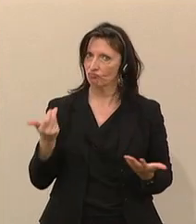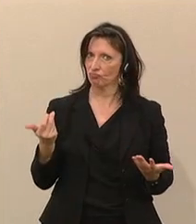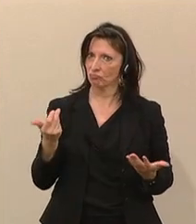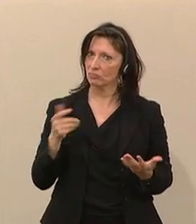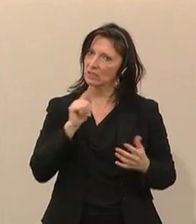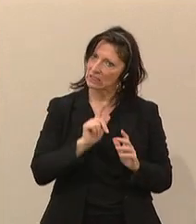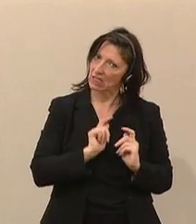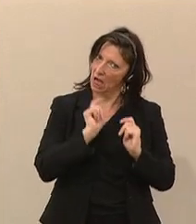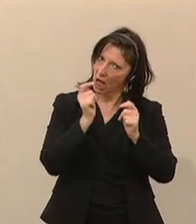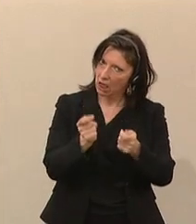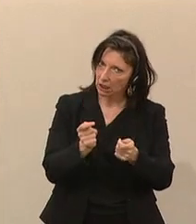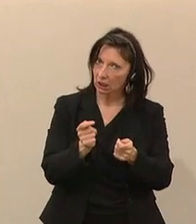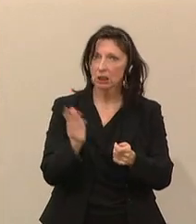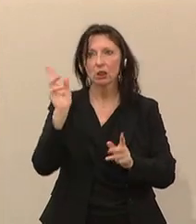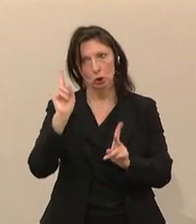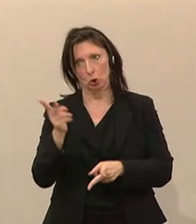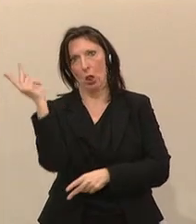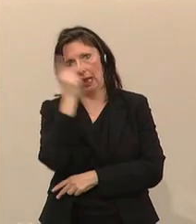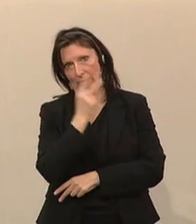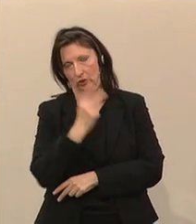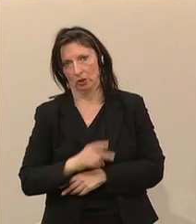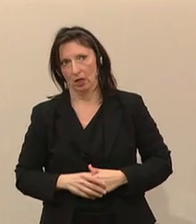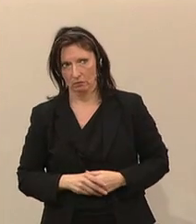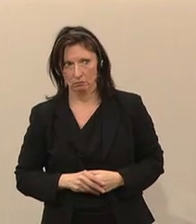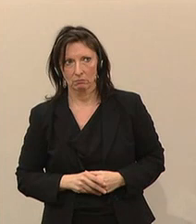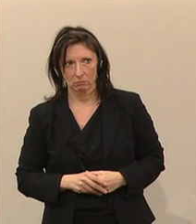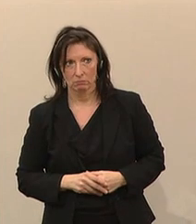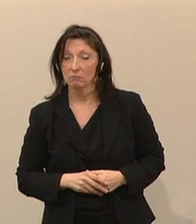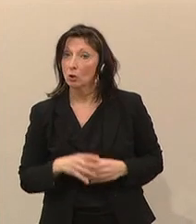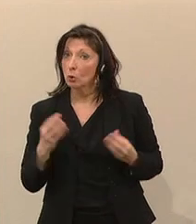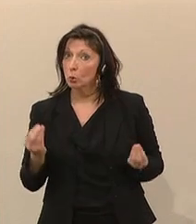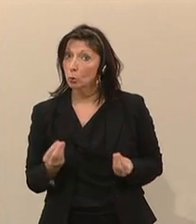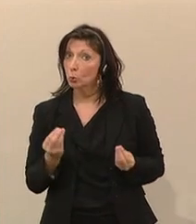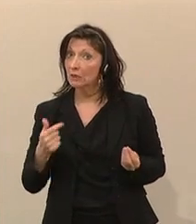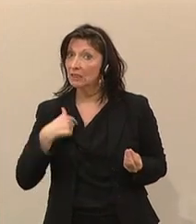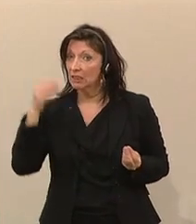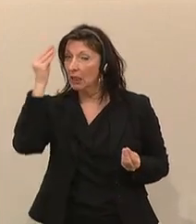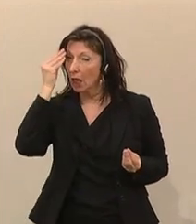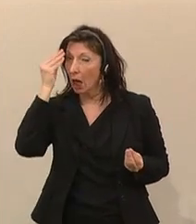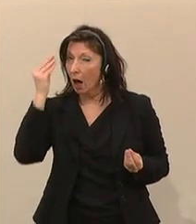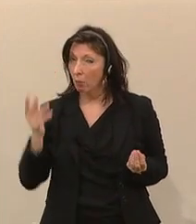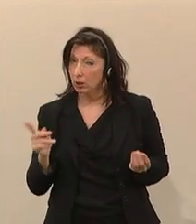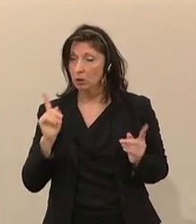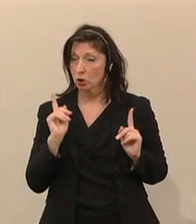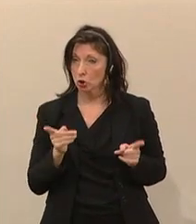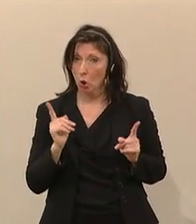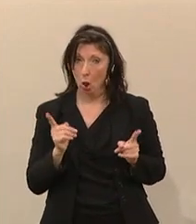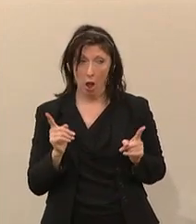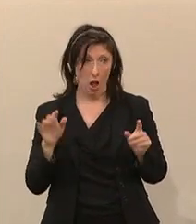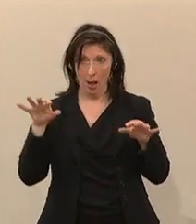ersuche für diesen Antrag um Zustimmung, weil ich glaube, das Gleiche zwischen